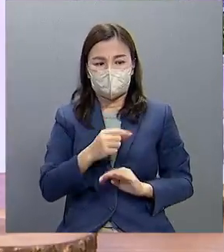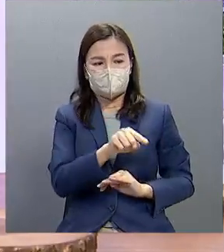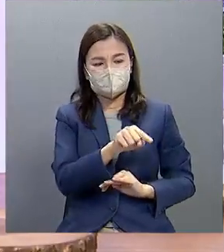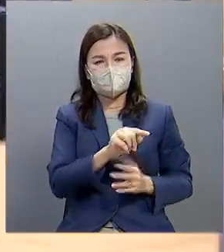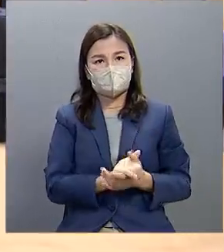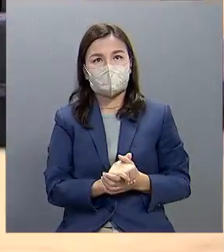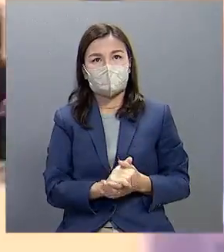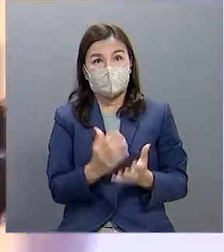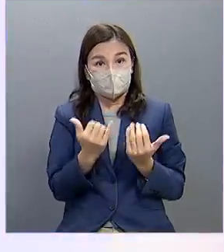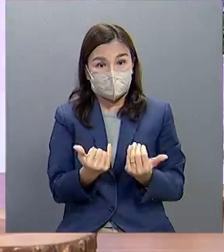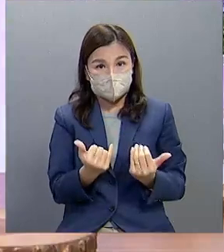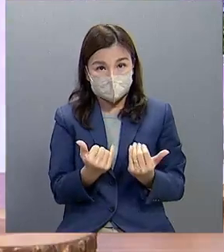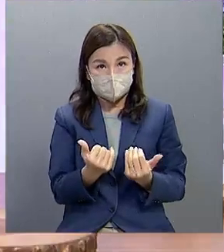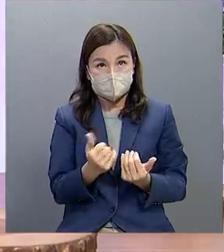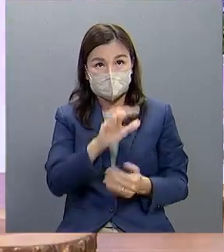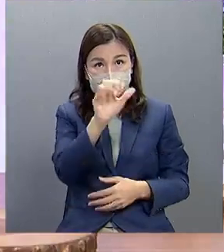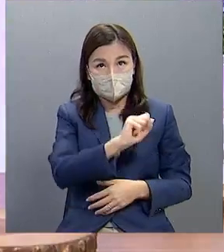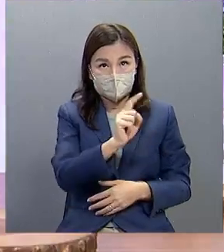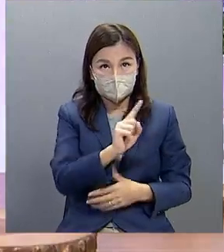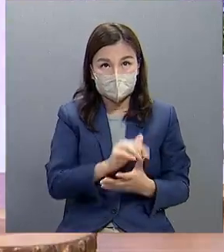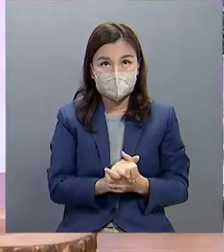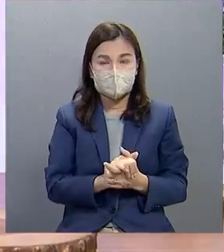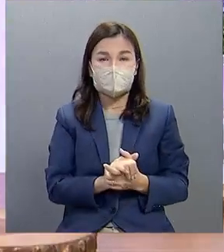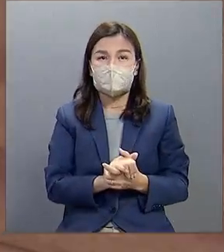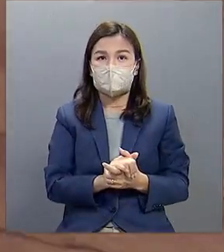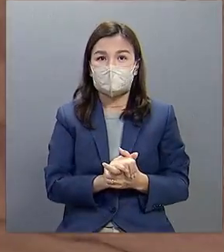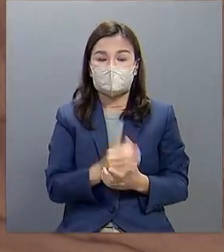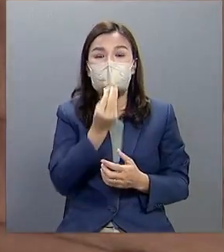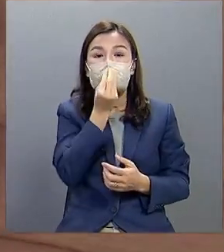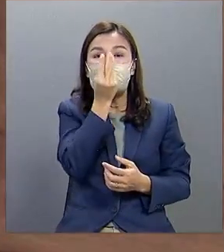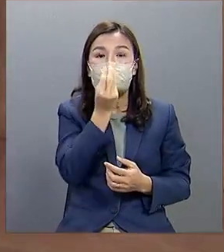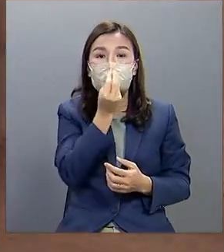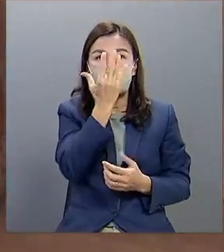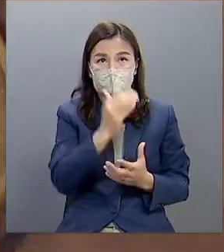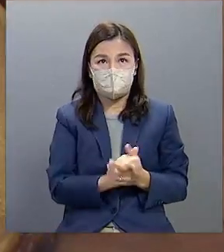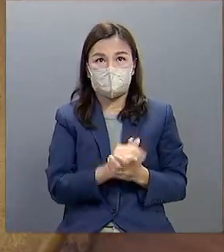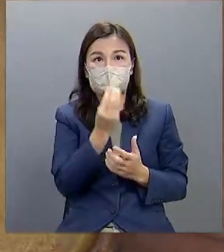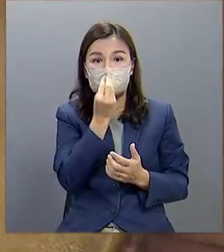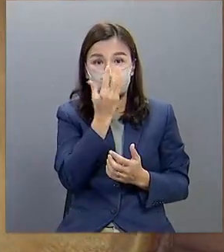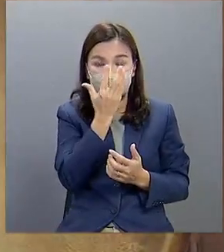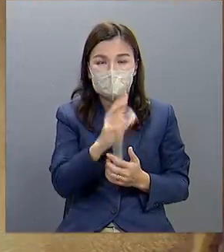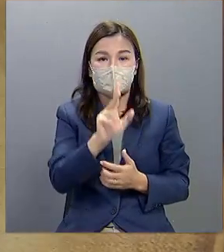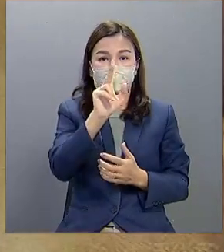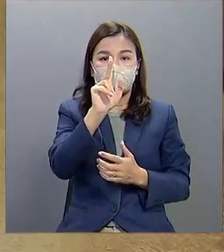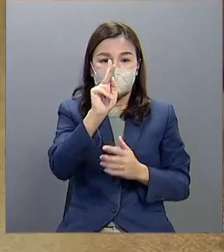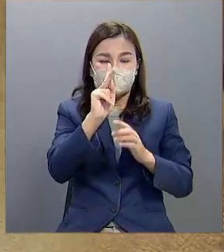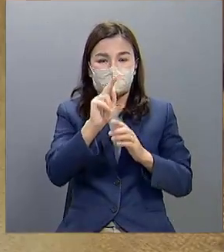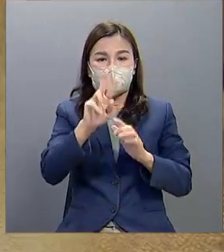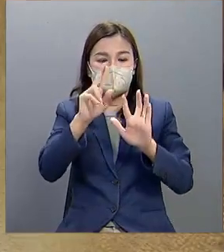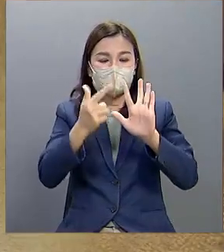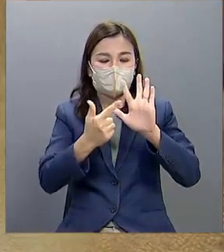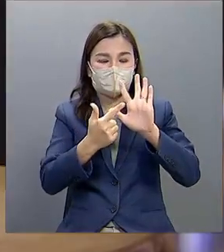เป็นกระดังงาค่ะน้ำมันกระดังงานะคะมีกลิ่นดอกไม้นะคะแล้วก็ห